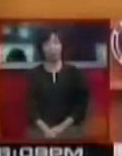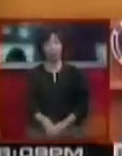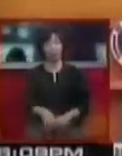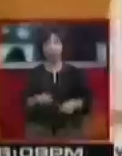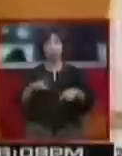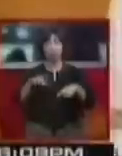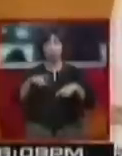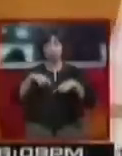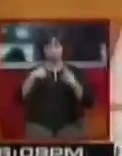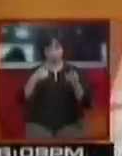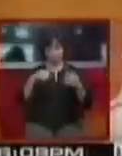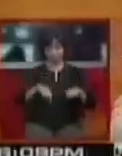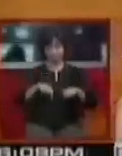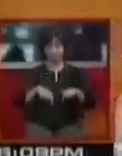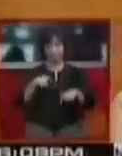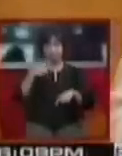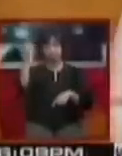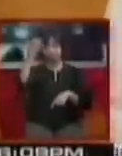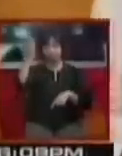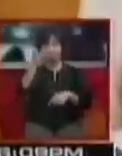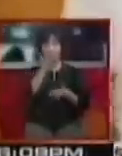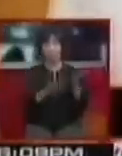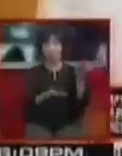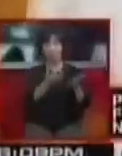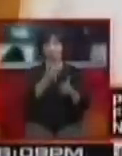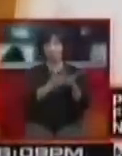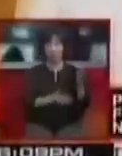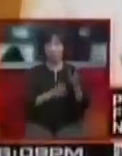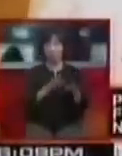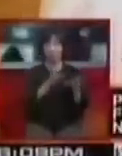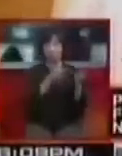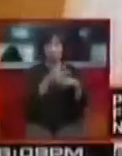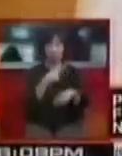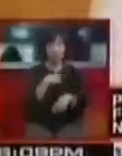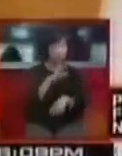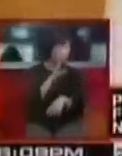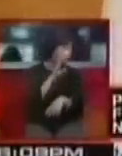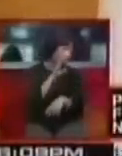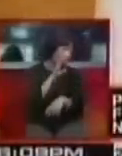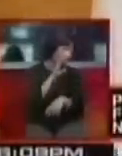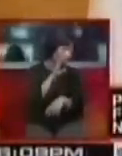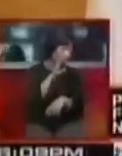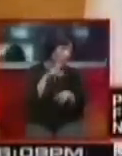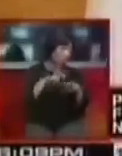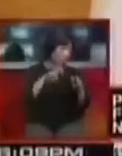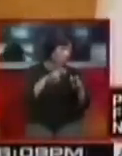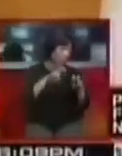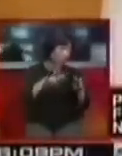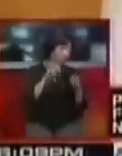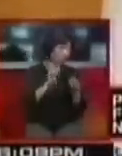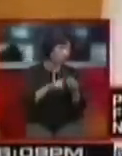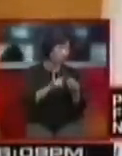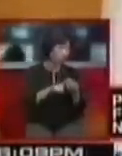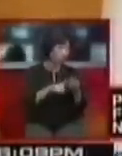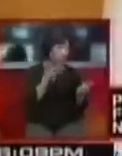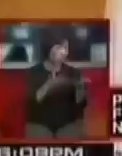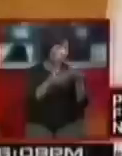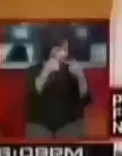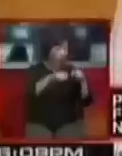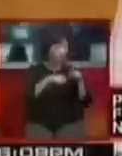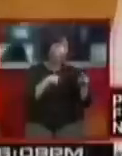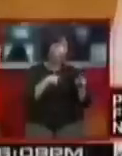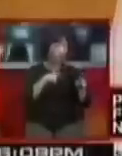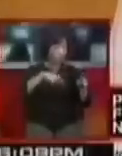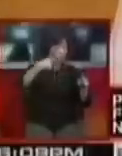Habang nagtatalumpati ako ngayon, may mga nagbubulong-bulungan sa isang silid at hinihimay ang aking mga sinasabi. Naghahanap ng butas